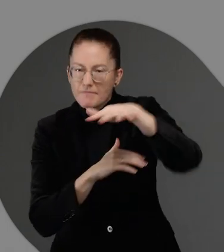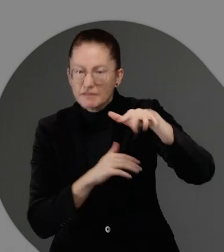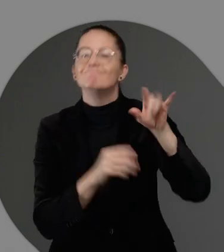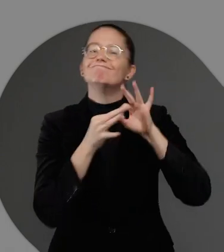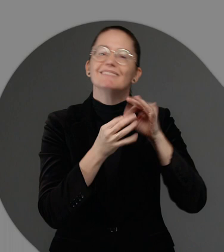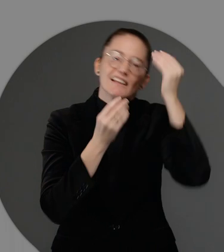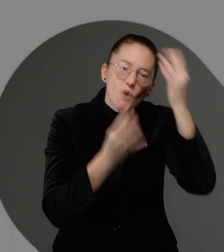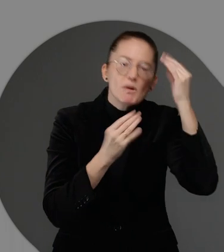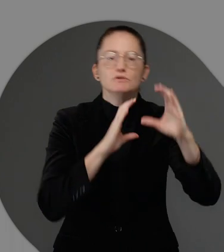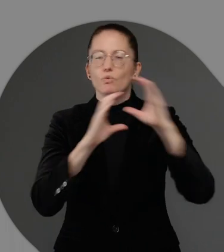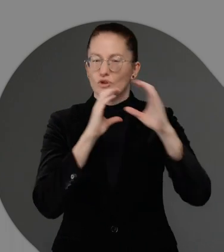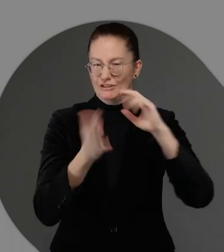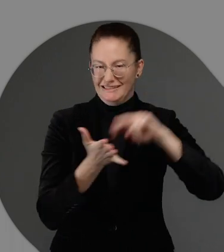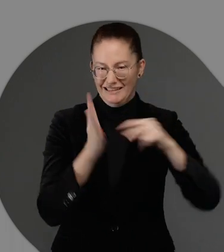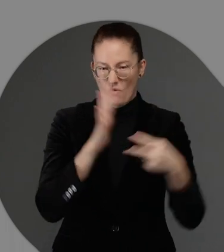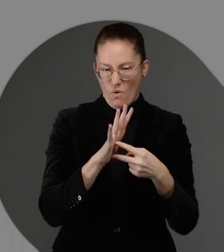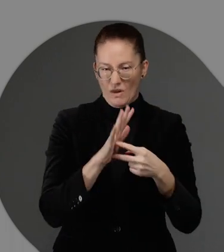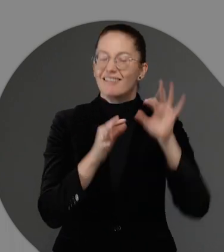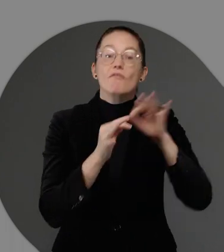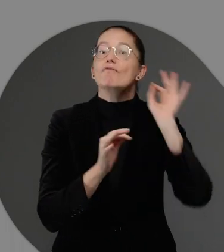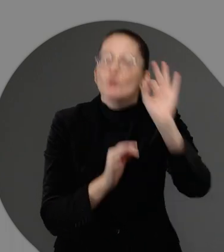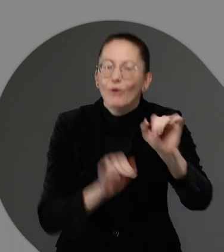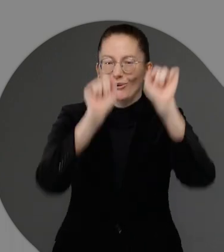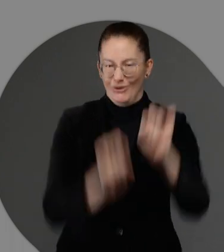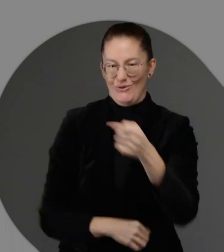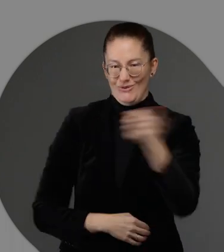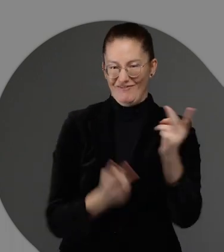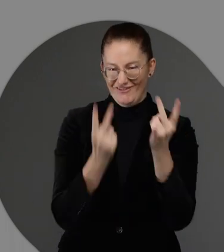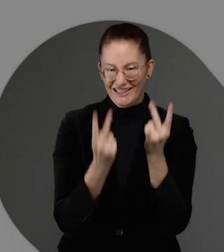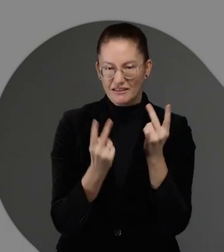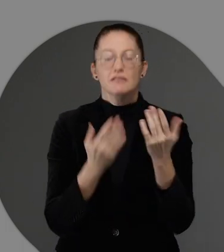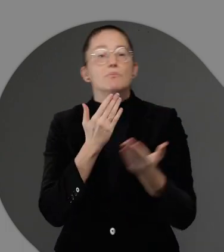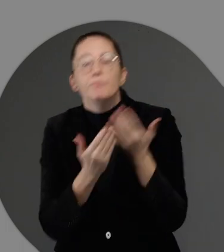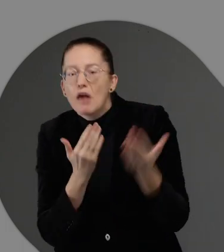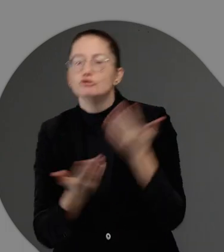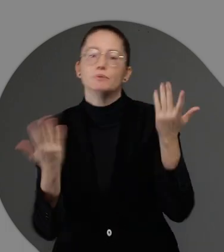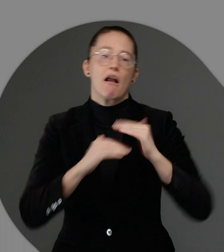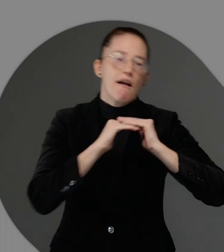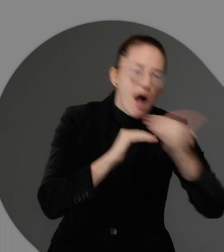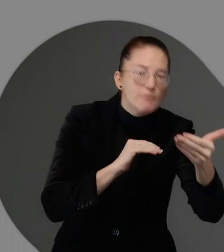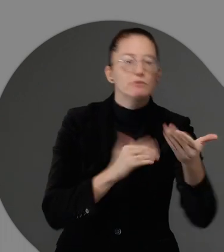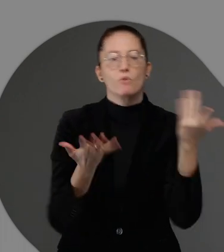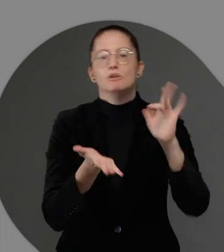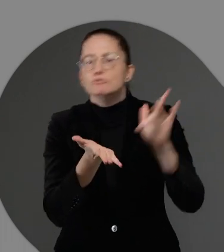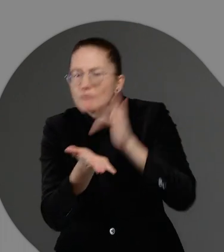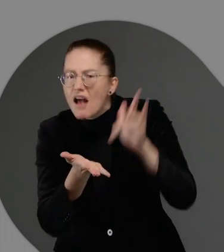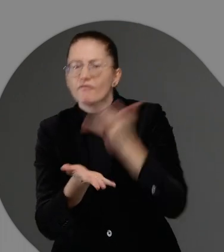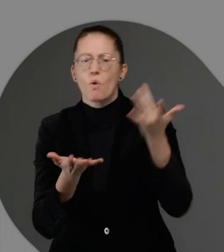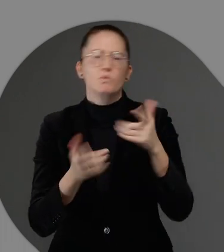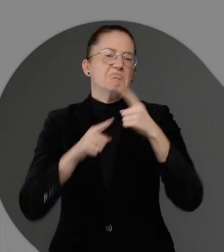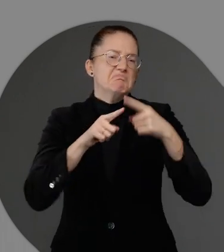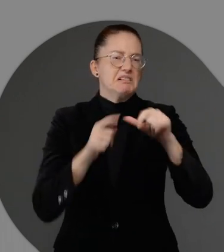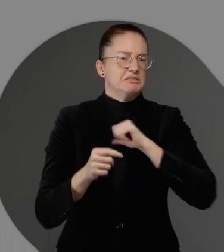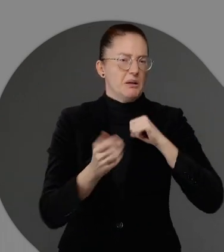Er betrifft Informations- und Kommunikationstechnologien, die für alle KonsumentInnen wichtig sind. Er gilt für Produkte wie